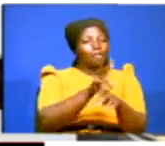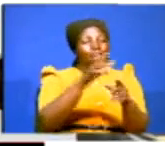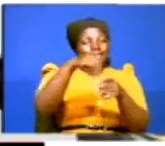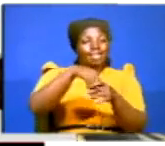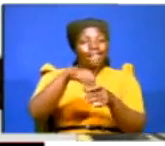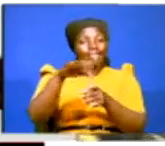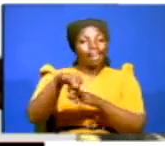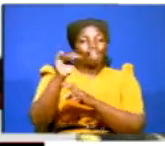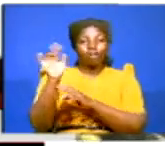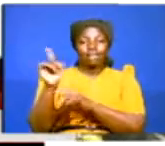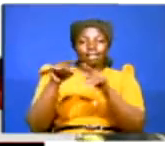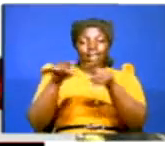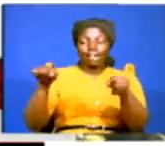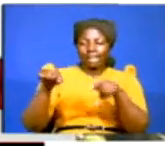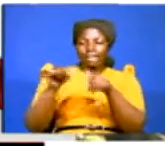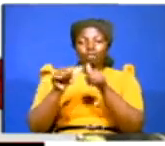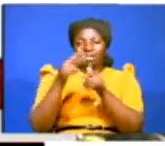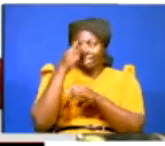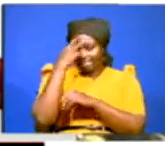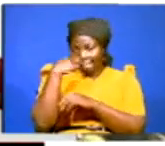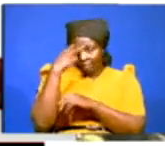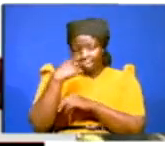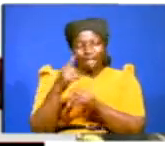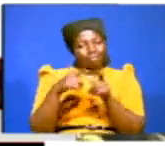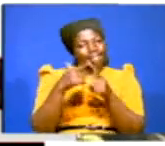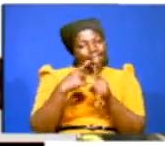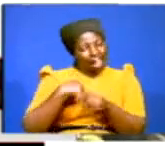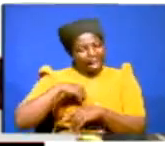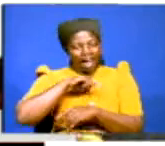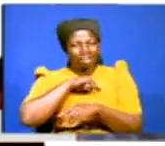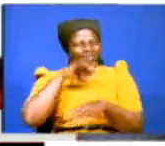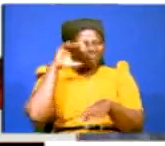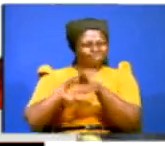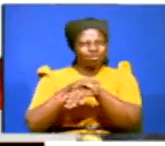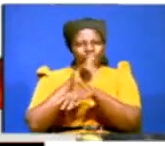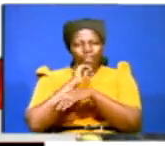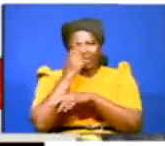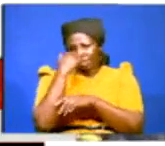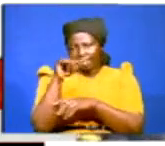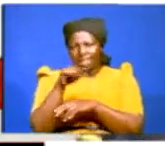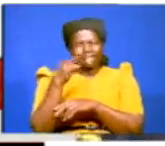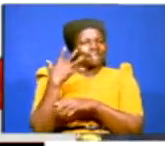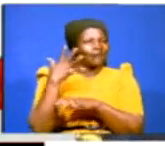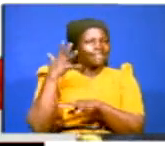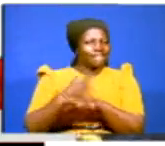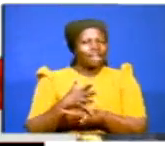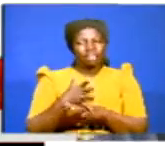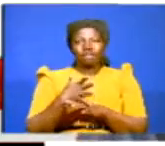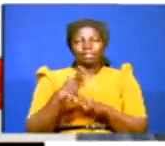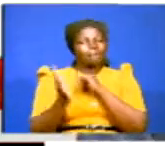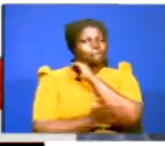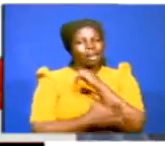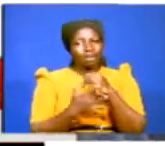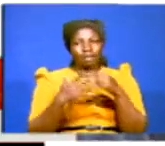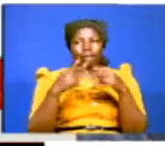ni suspicious, alafu tukaweza kushika. Na we suspect hii ni pombe haramu. Nafikiria wakati umeona ikimwagwa chini hapa hakuna povu